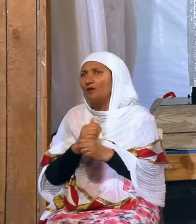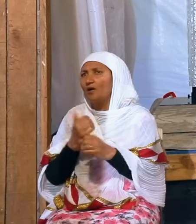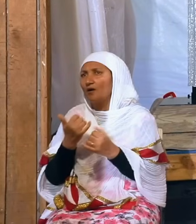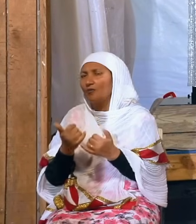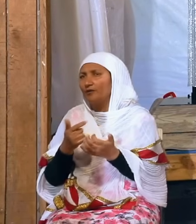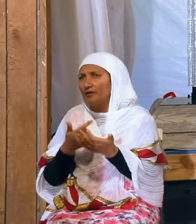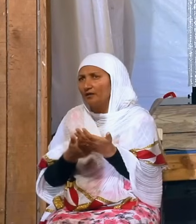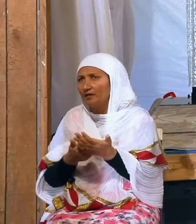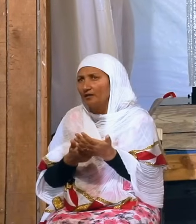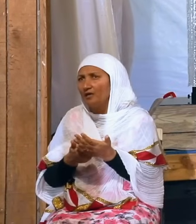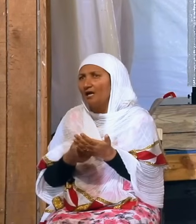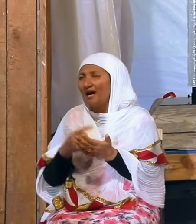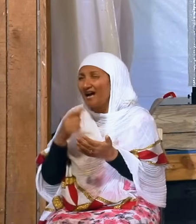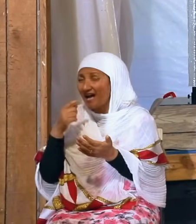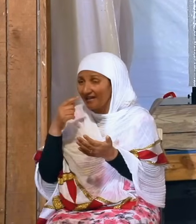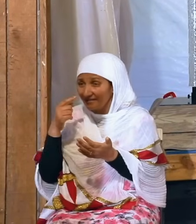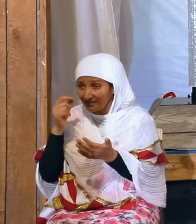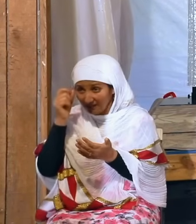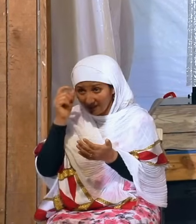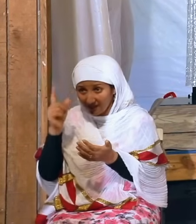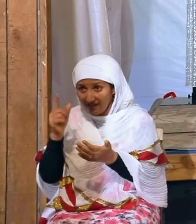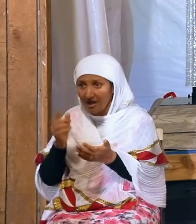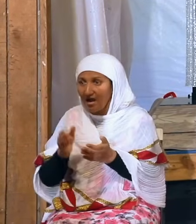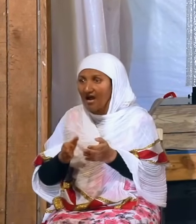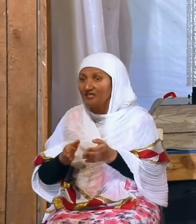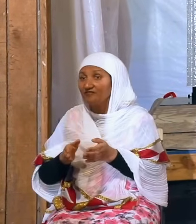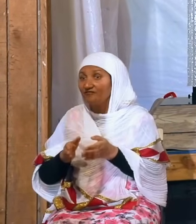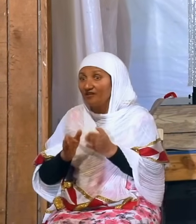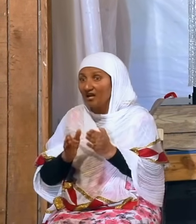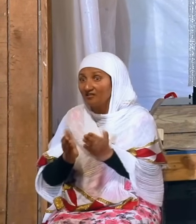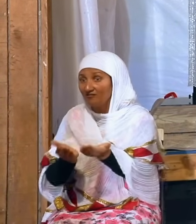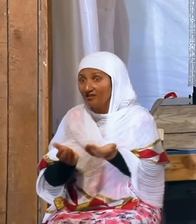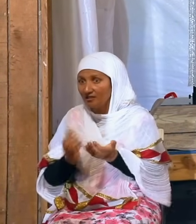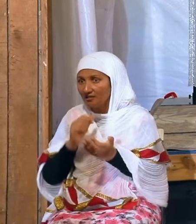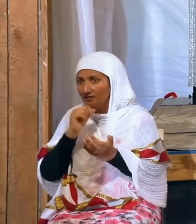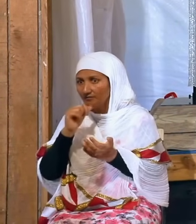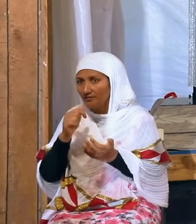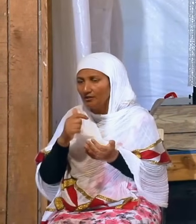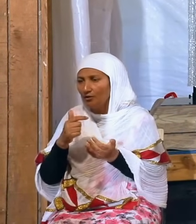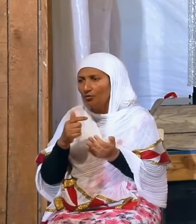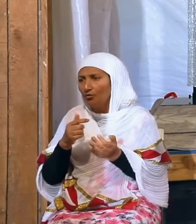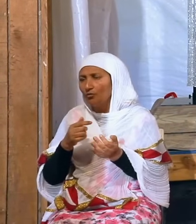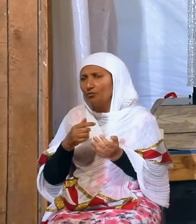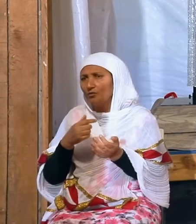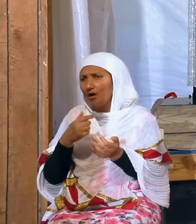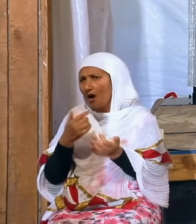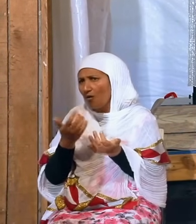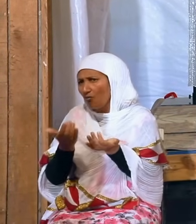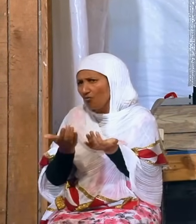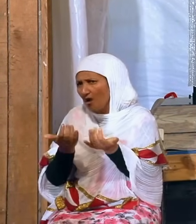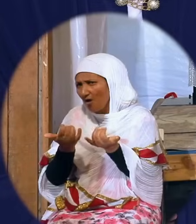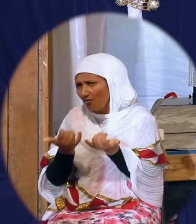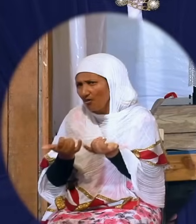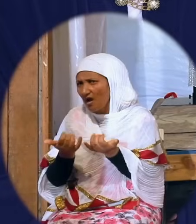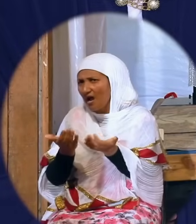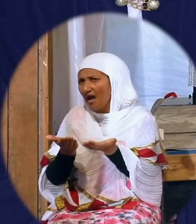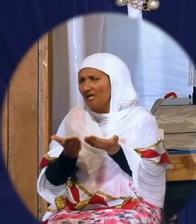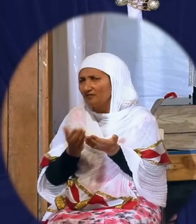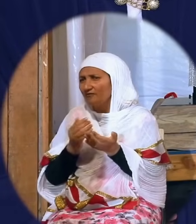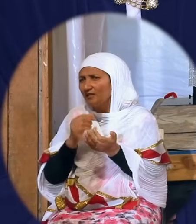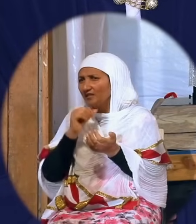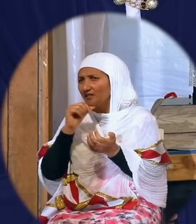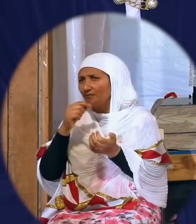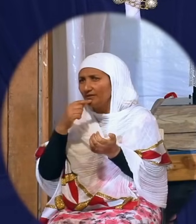ይሄ ላንተ አያስፈልግህም ይሄ ነው ጉዳዩ ይሄ ነው ጉዳዩ ይሄ ነው ጉዳዩ ነው ጓደኞቼ እንዲህ ሲያረጉ ግን አሁን አያስፈልገኝም ቢልባ በልብ